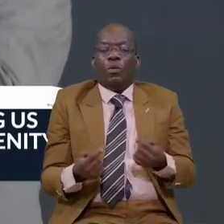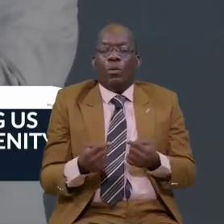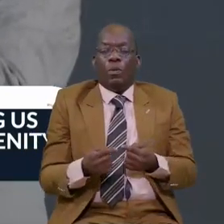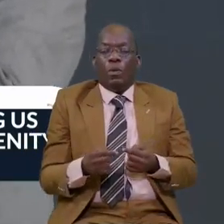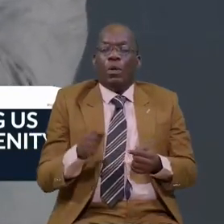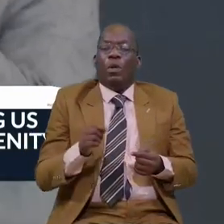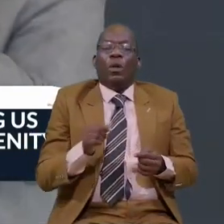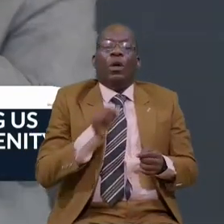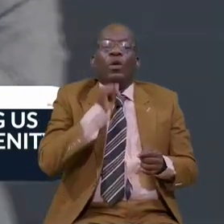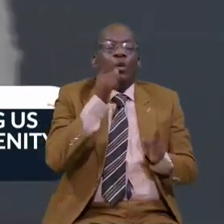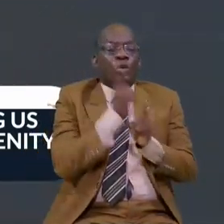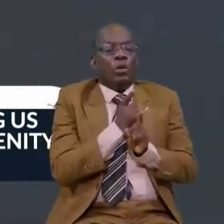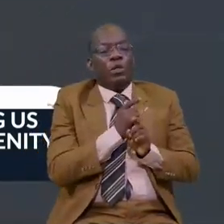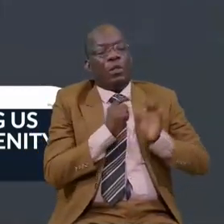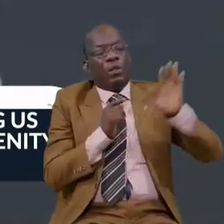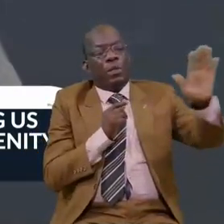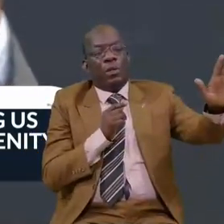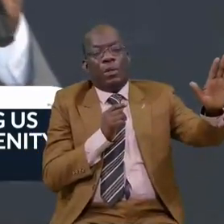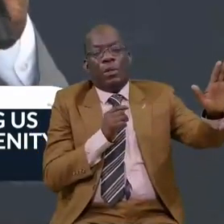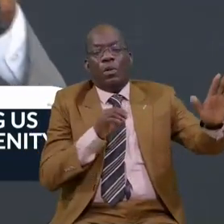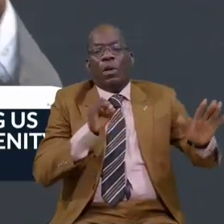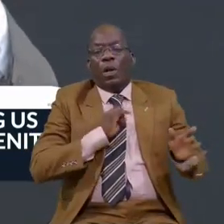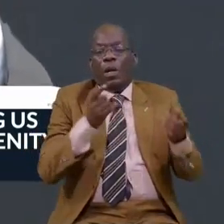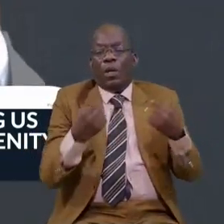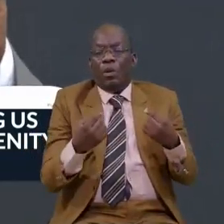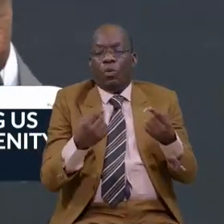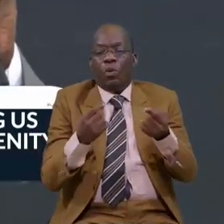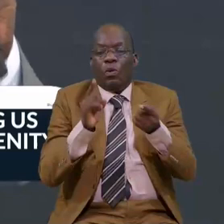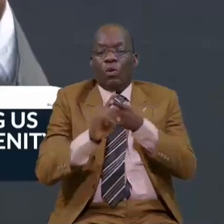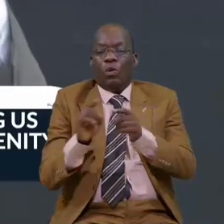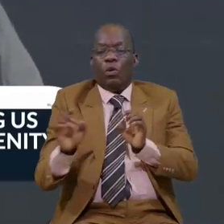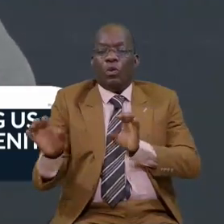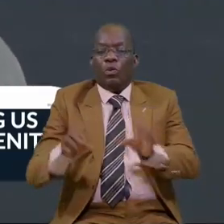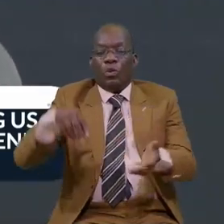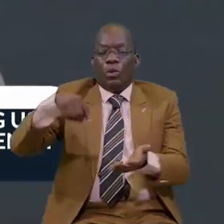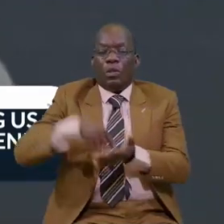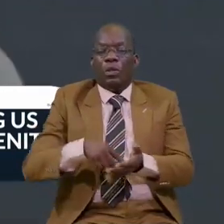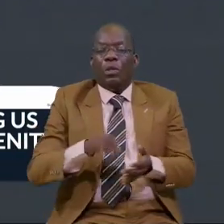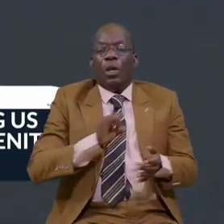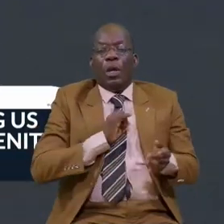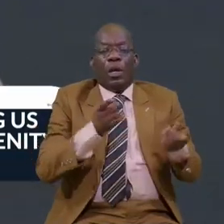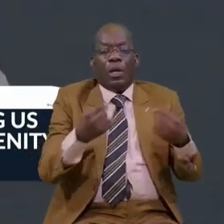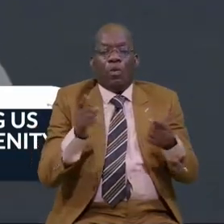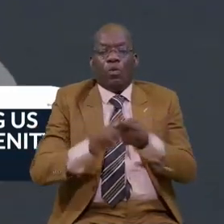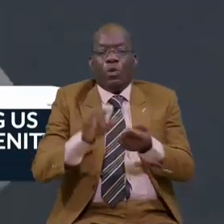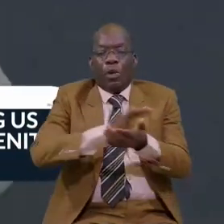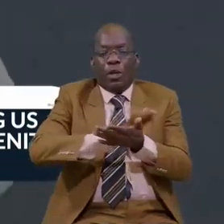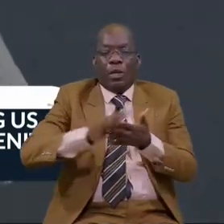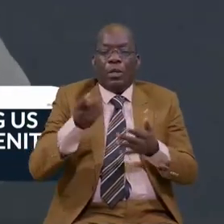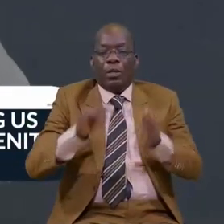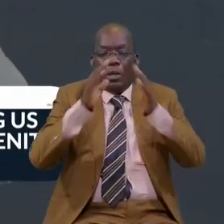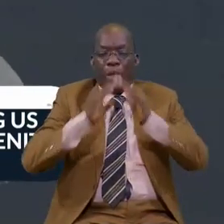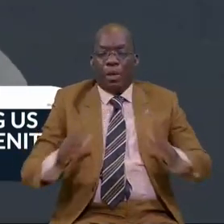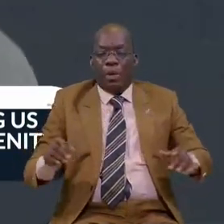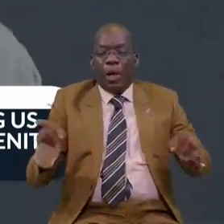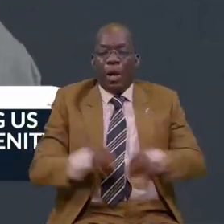tu dois venir. Mais si tu es simplement là-bas et tu dis, je suis venu faire ceci,